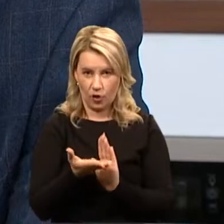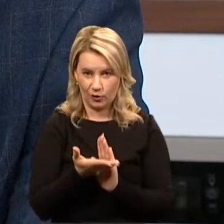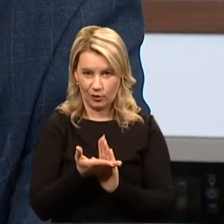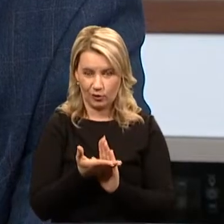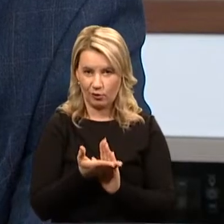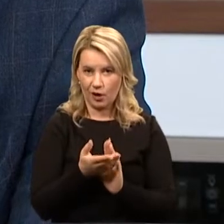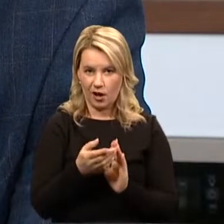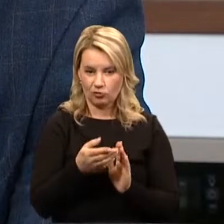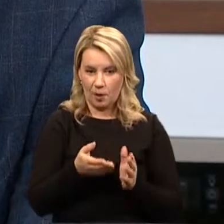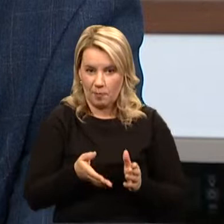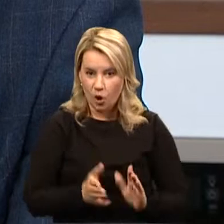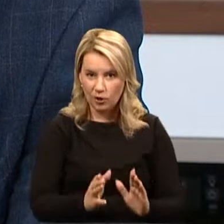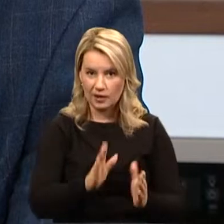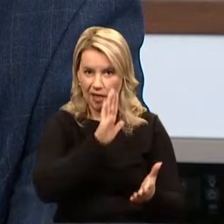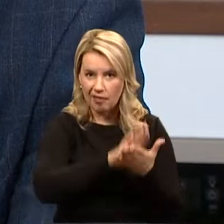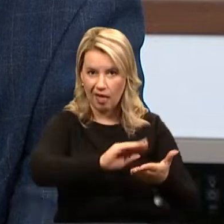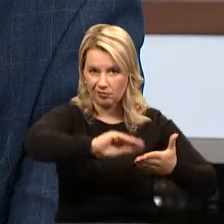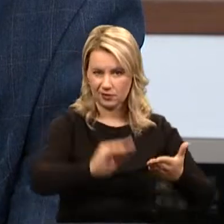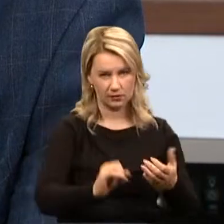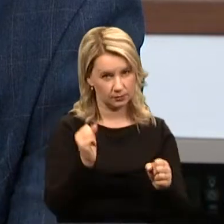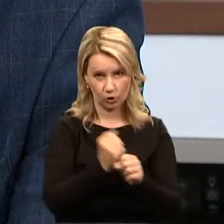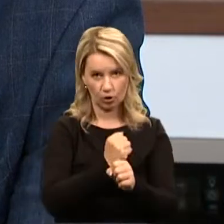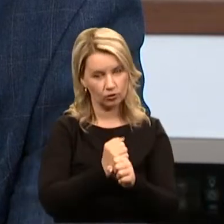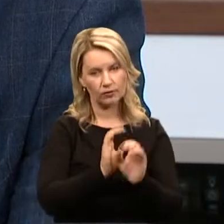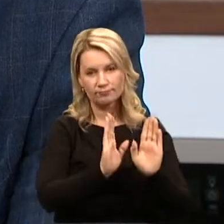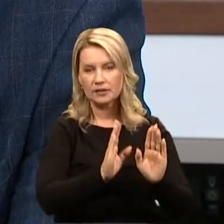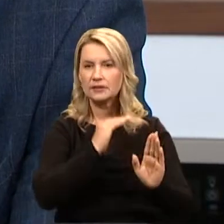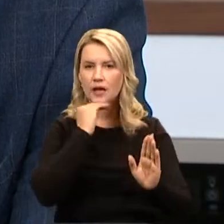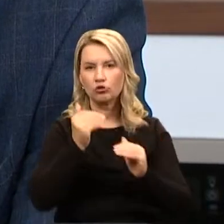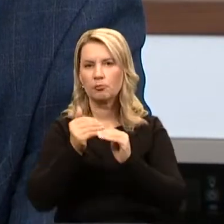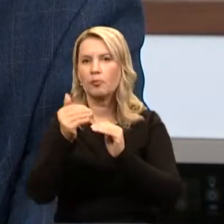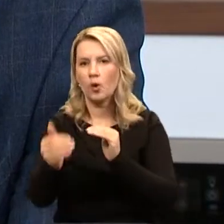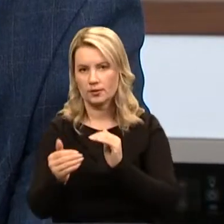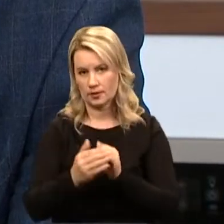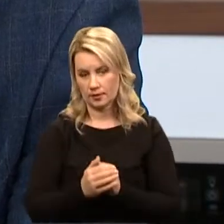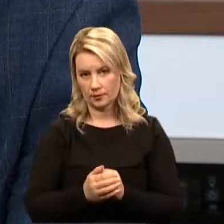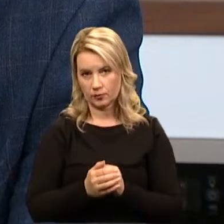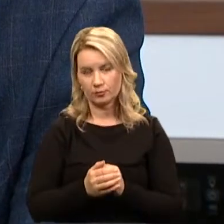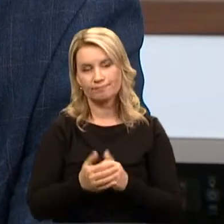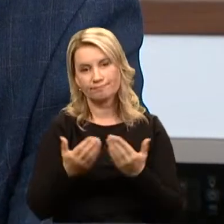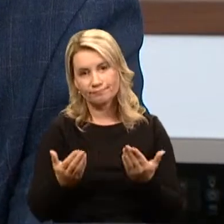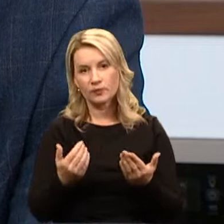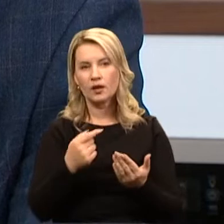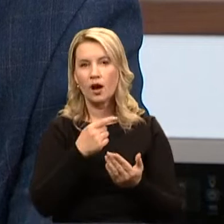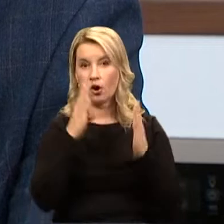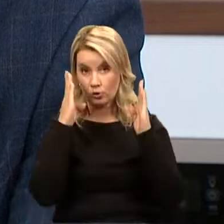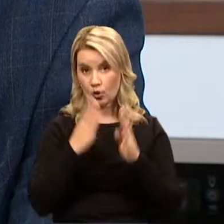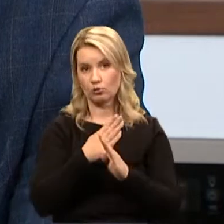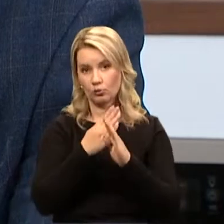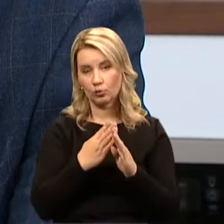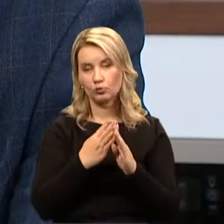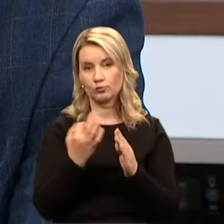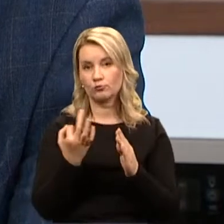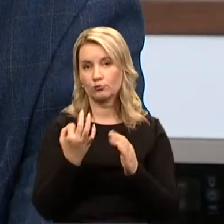odolají a nechají své rozhodnutí na později, určitě udělají dobře. A pro to rozhodnutí je určitě